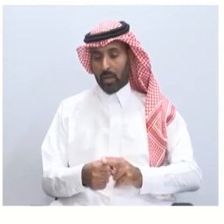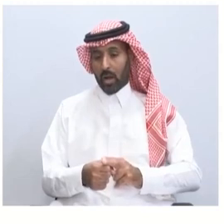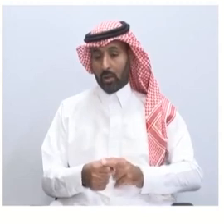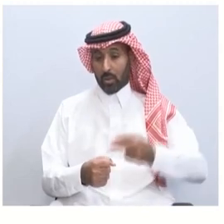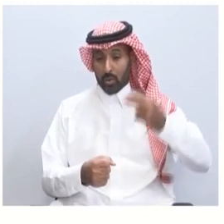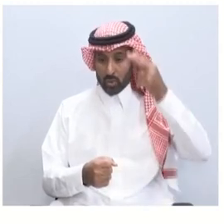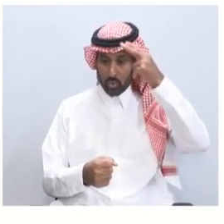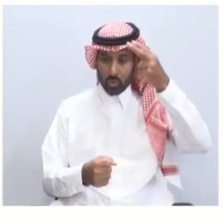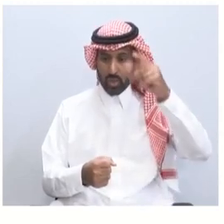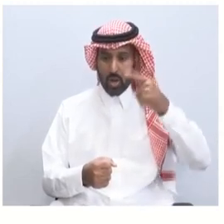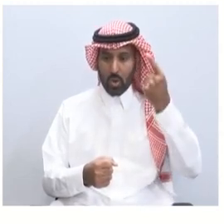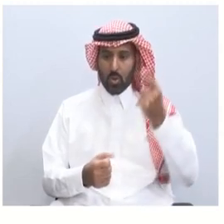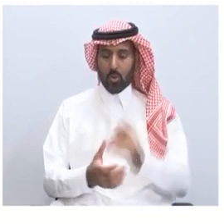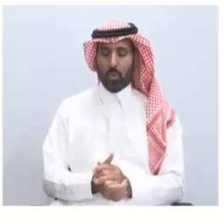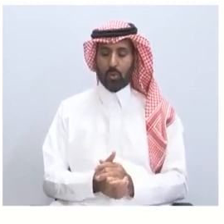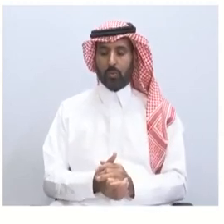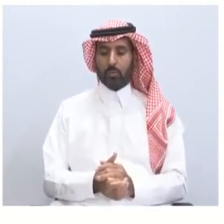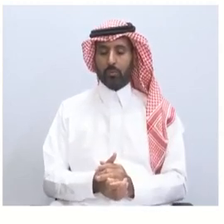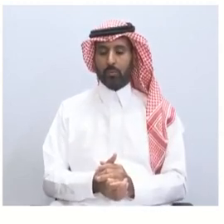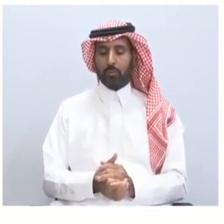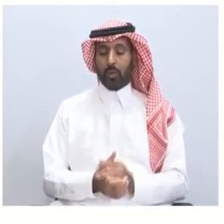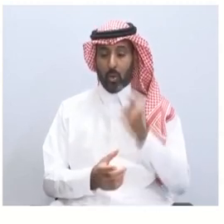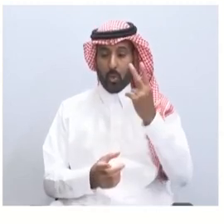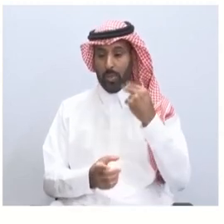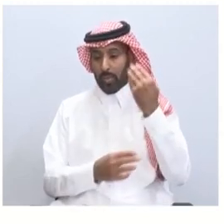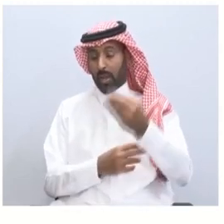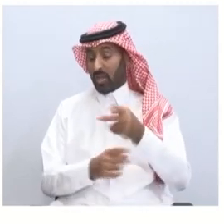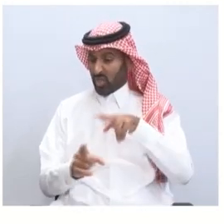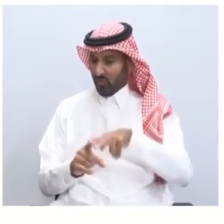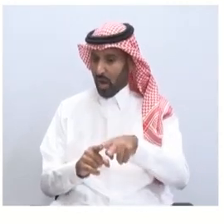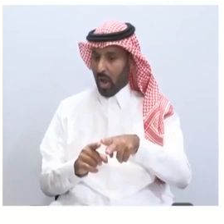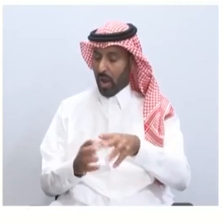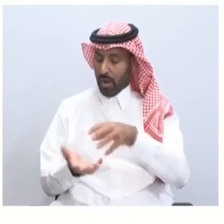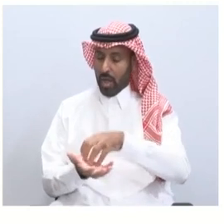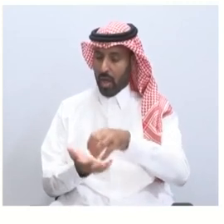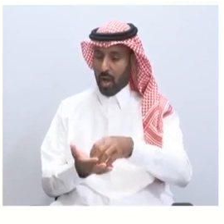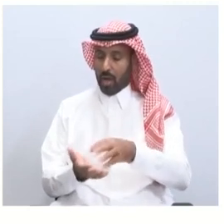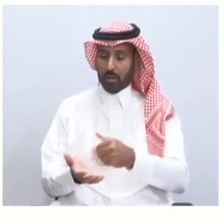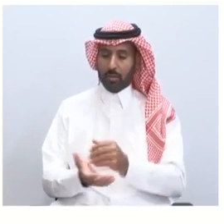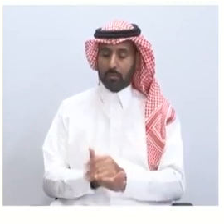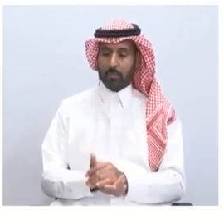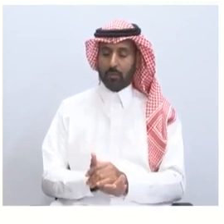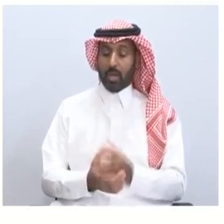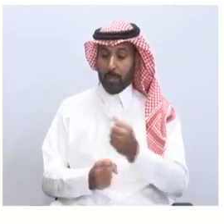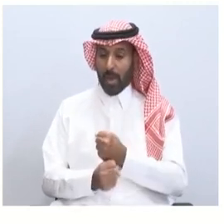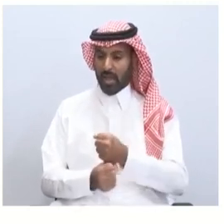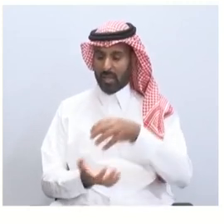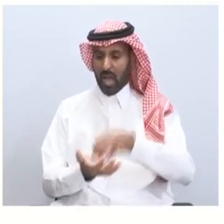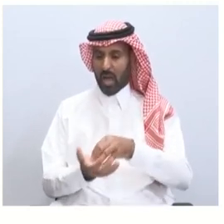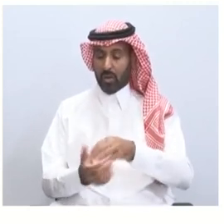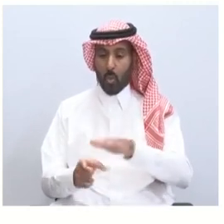الدوله السعوديه ايضا دفاعا عن ارضه ووطنه وهذه